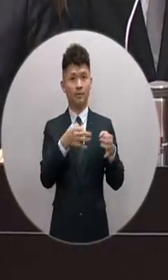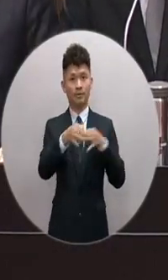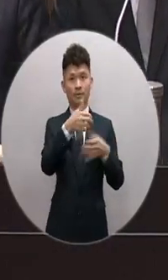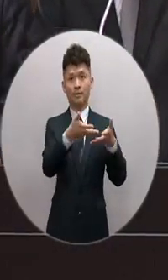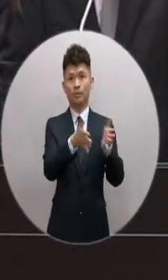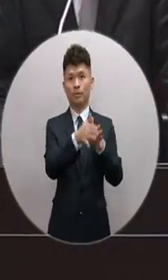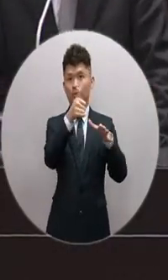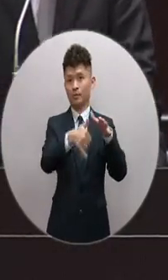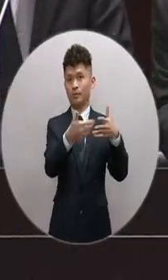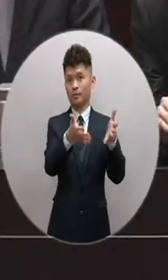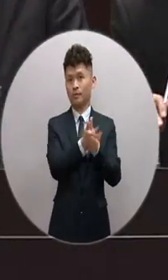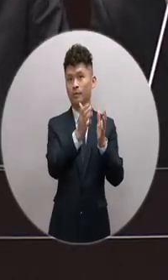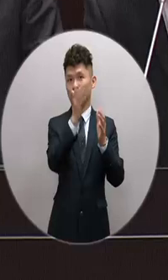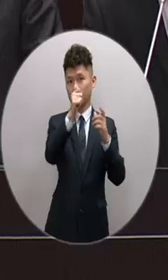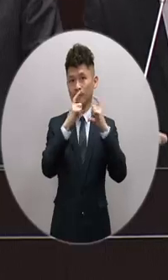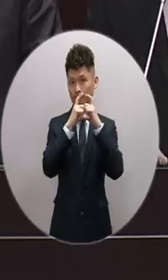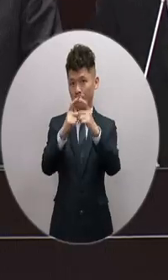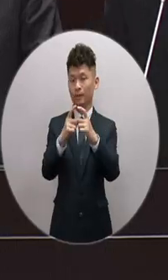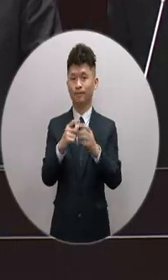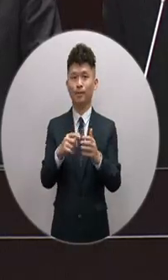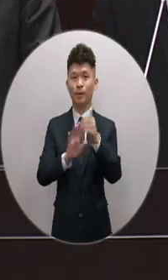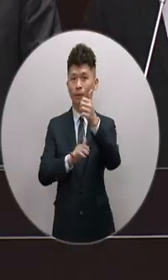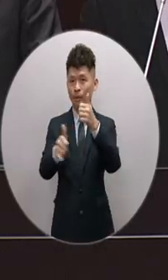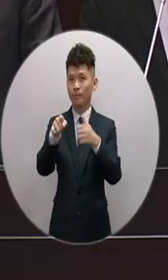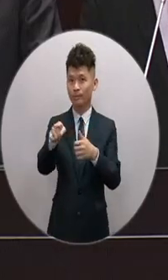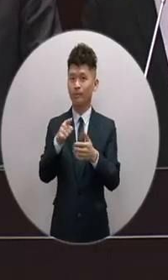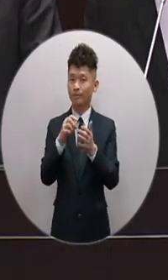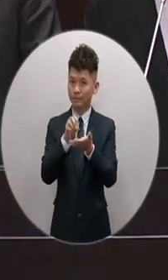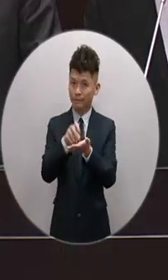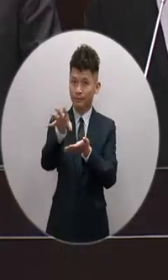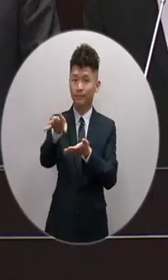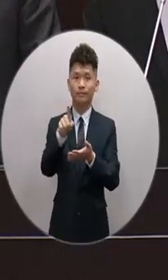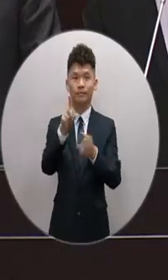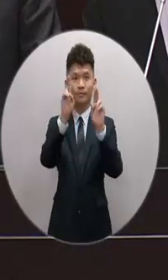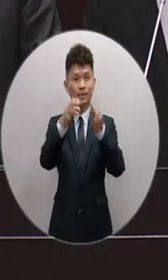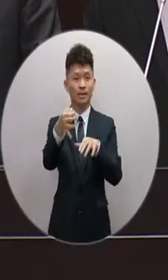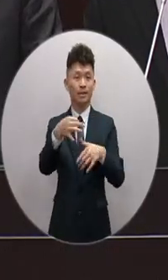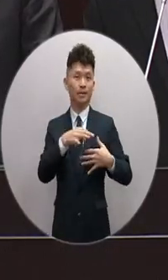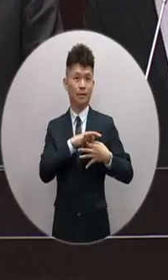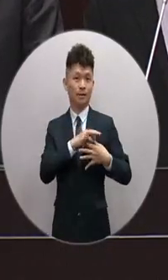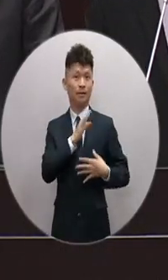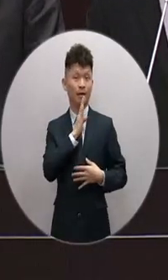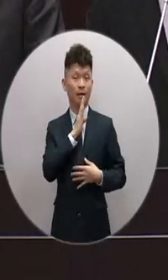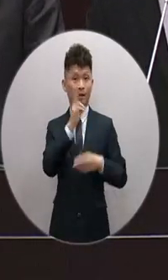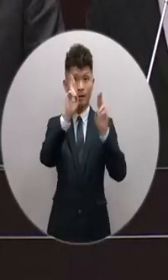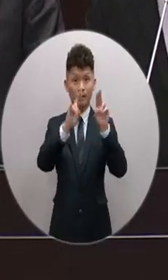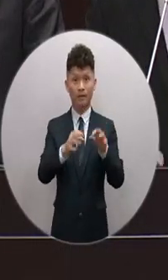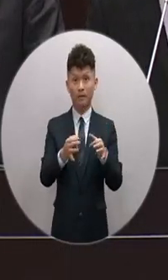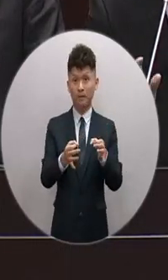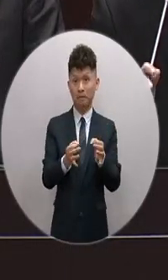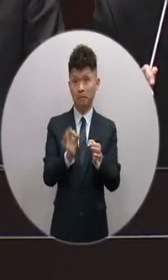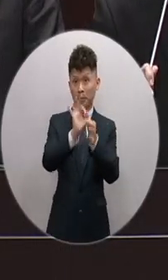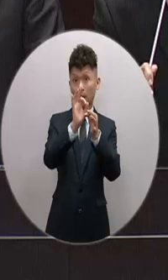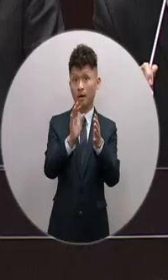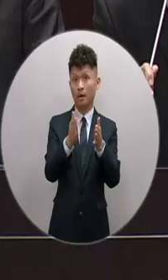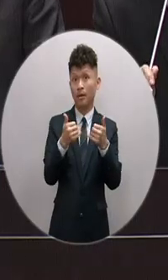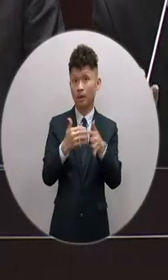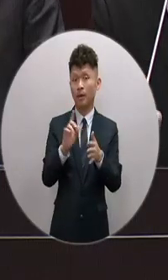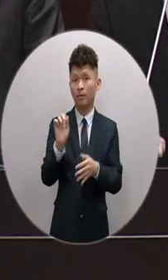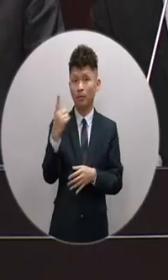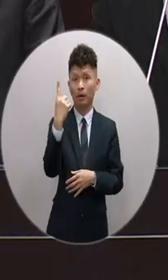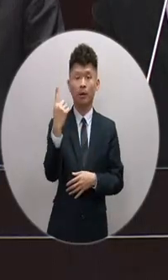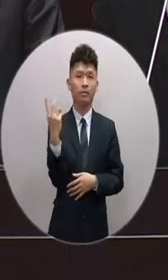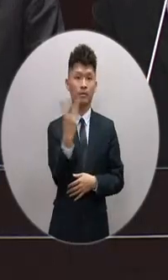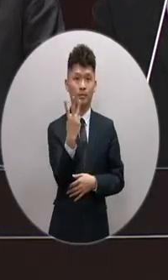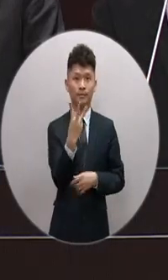报告好吗？ 那个委员，我跟你报告一下。委员，你咧关心的，就是这个电价的问题。电价有三个因素要来考虑。第一个，就